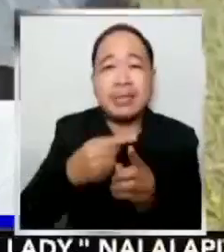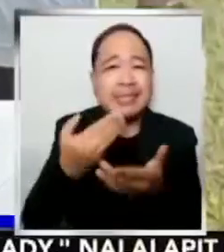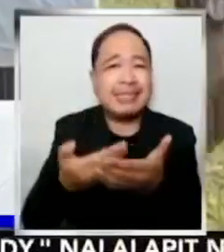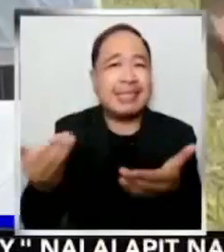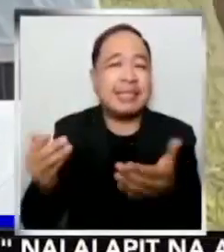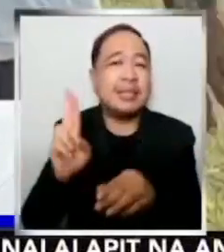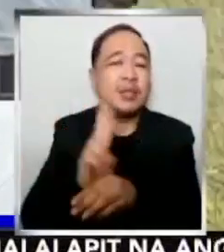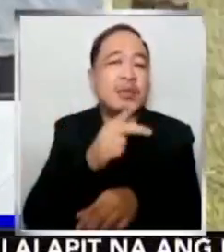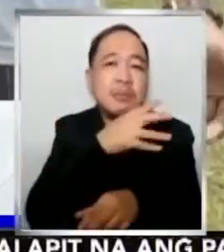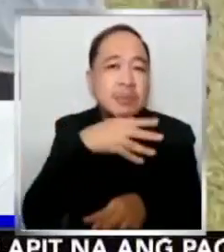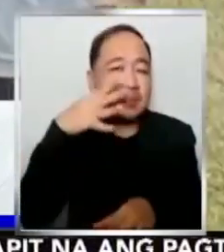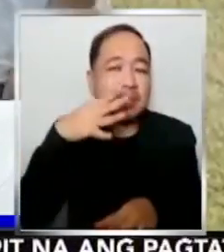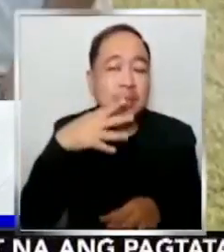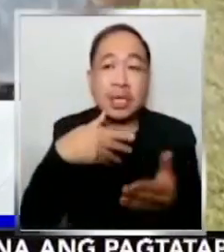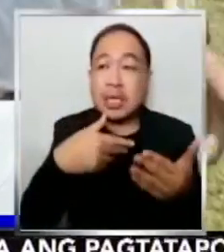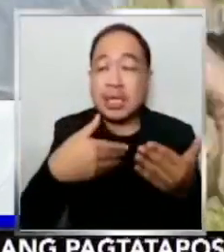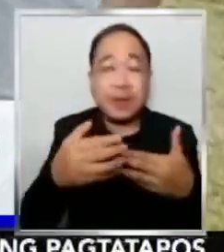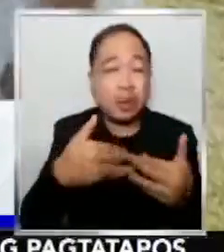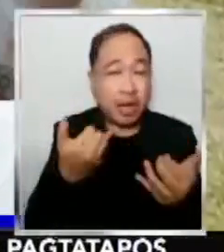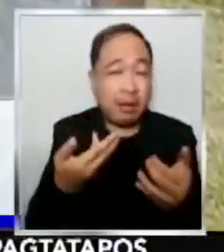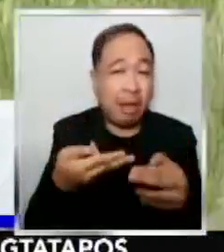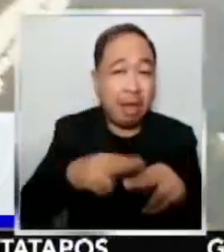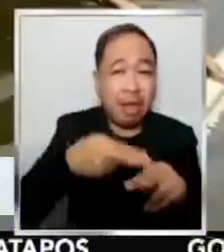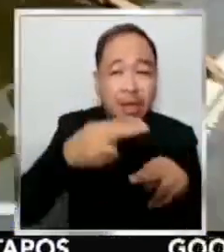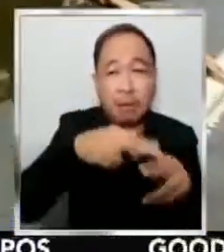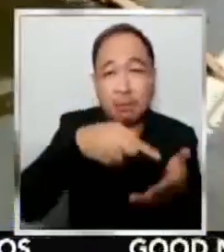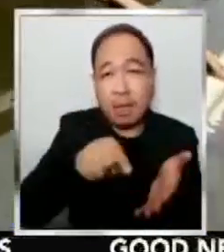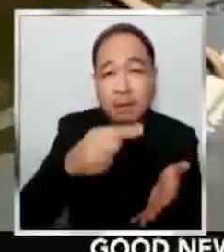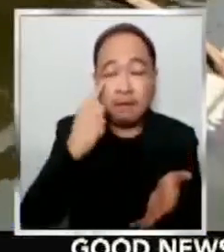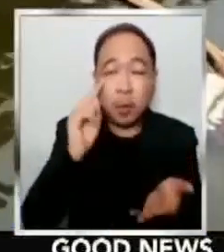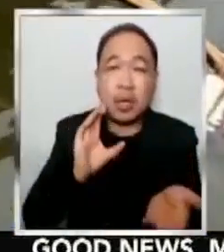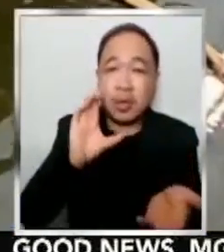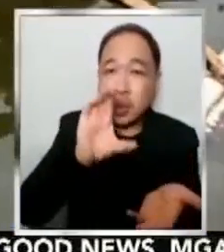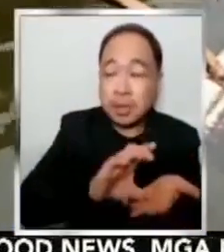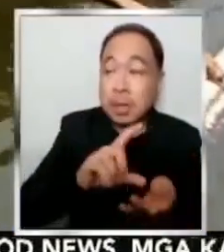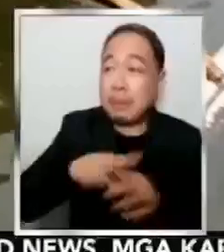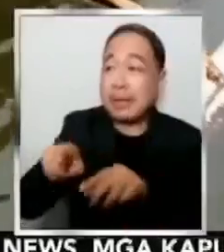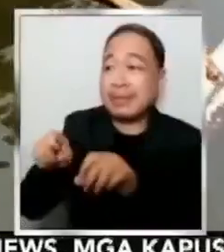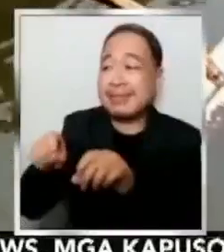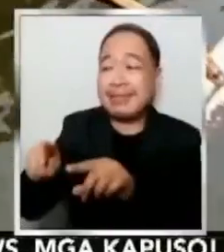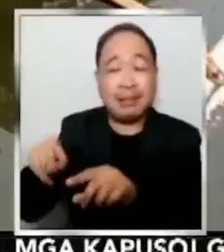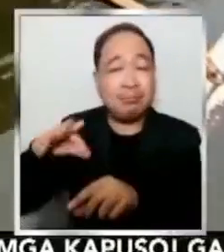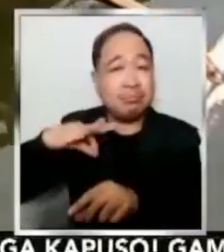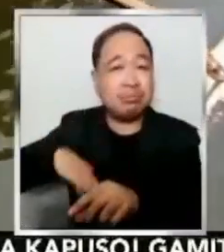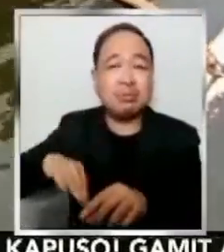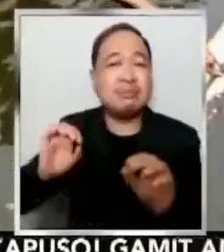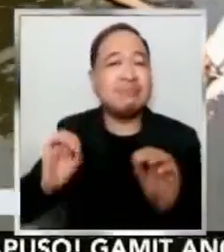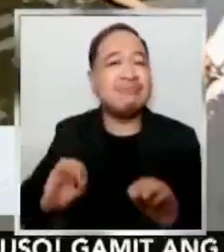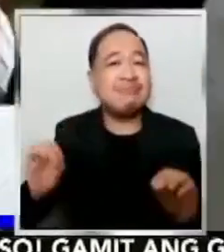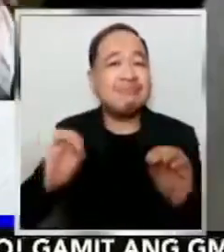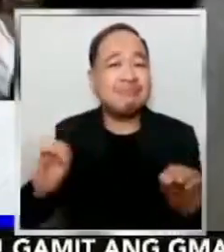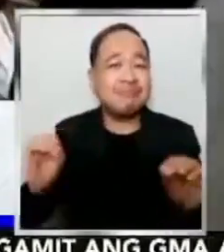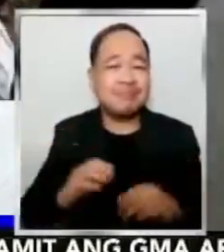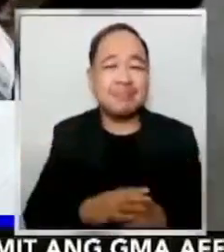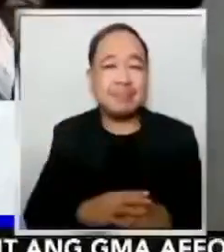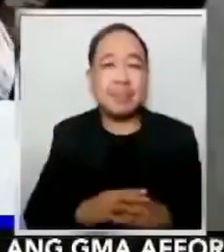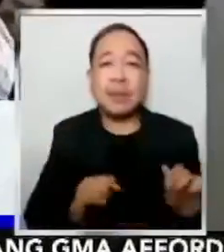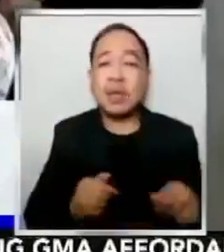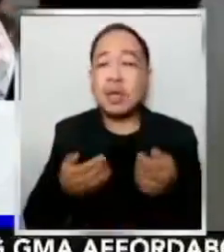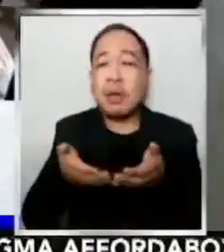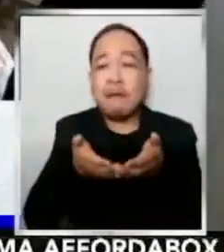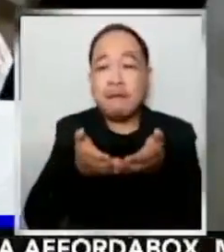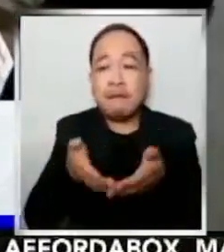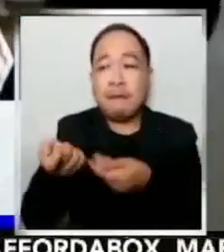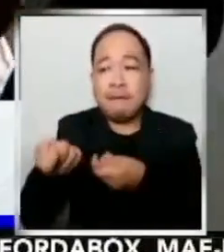hindi naman daw gumaganda ang bentahan ng palay. Ang mga mangingisdang ito naman sa Abukay, Bataan, dumoble na